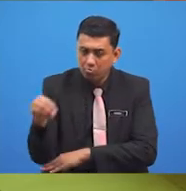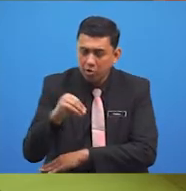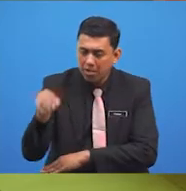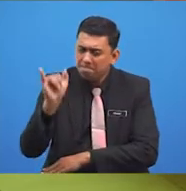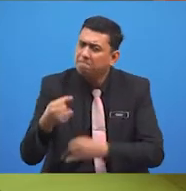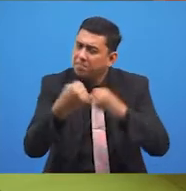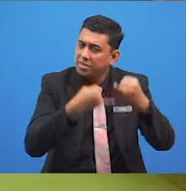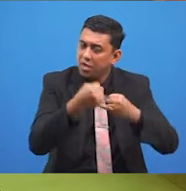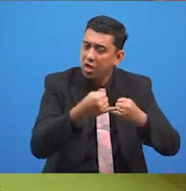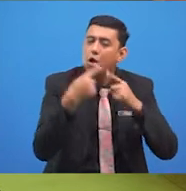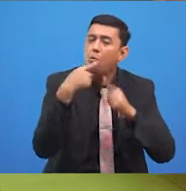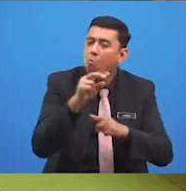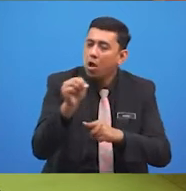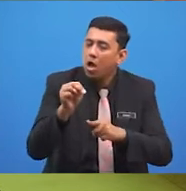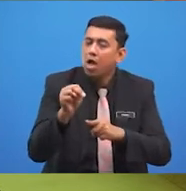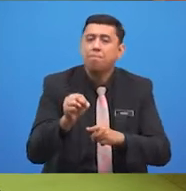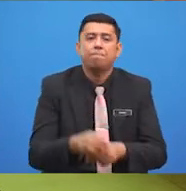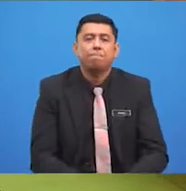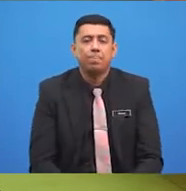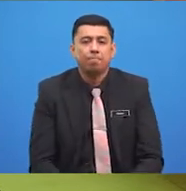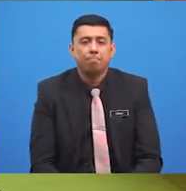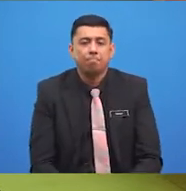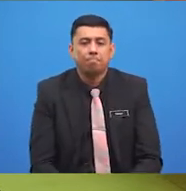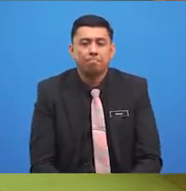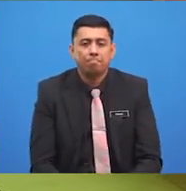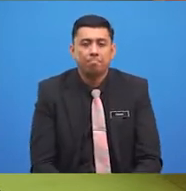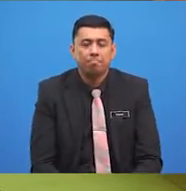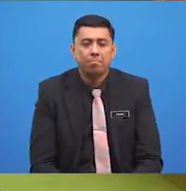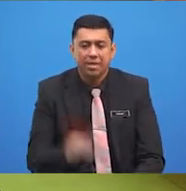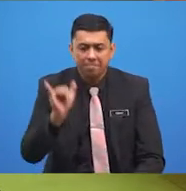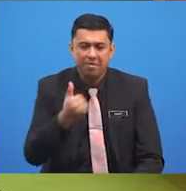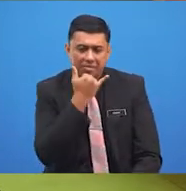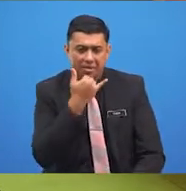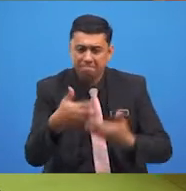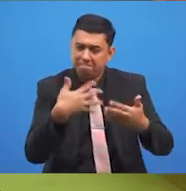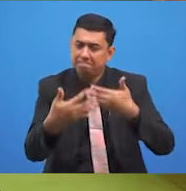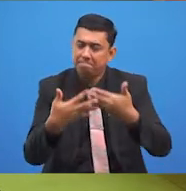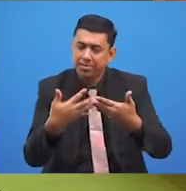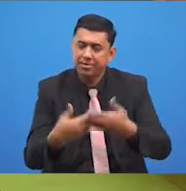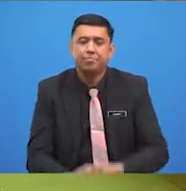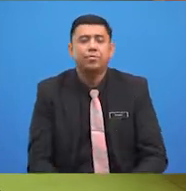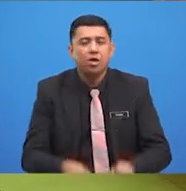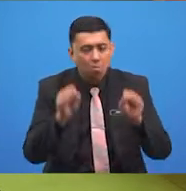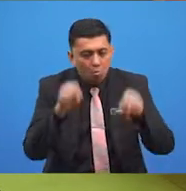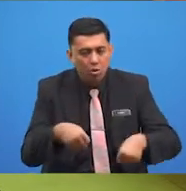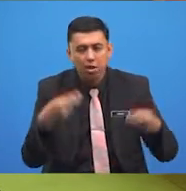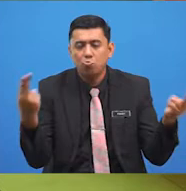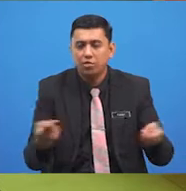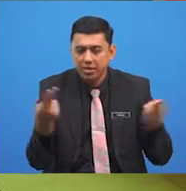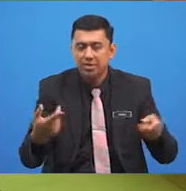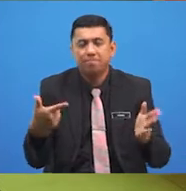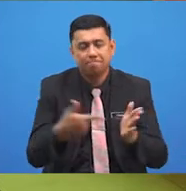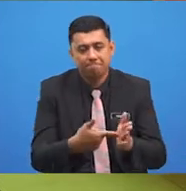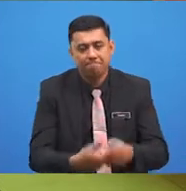yang berjaya menjawab soalan cikgu dengan betul. Yang salah, tidak mengapa. Boleh usaha lagi. Kita